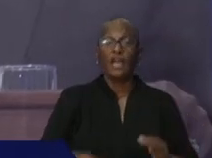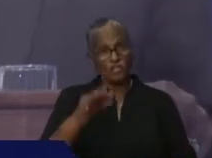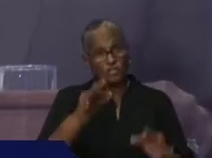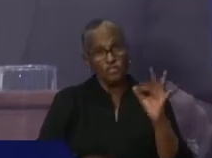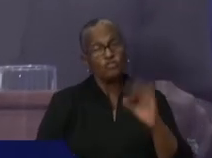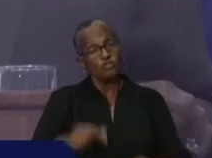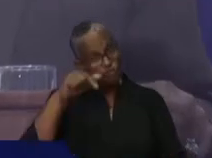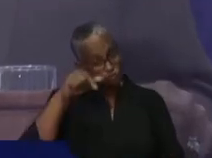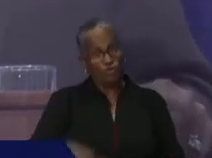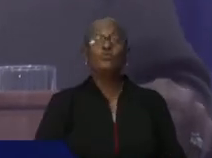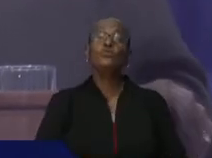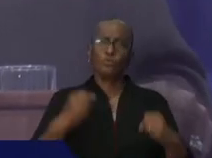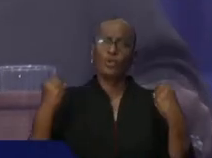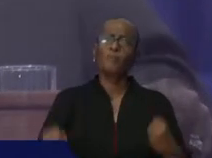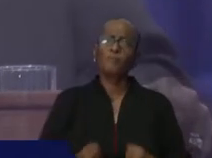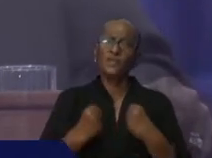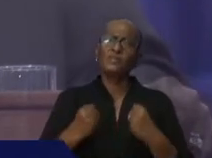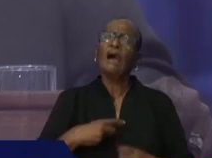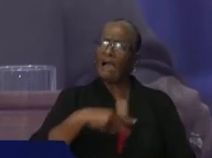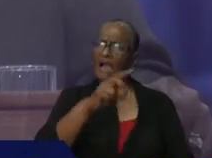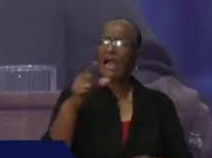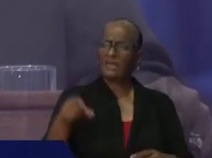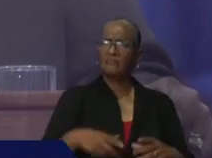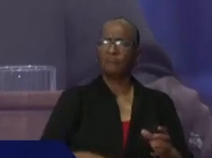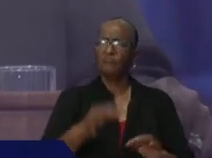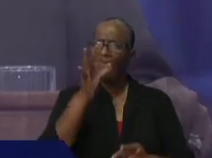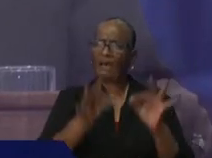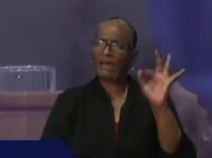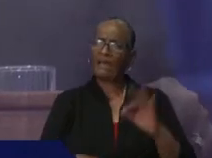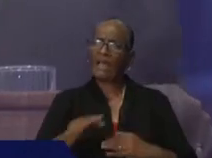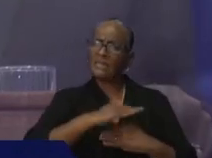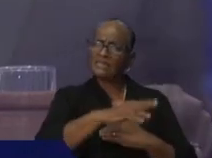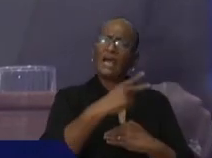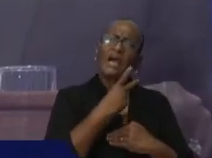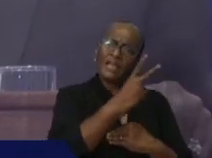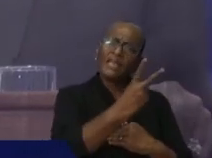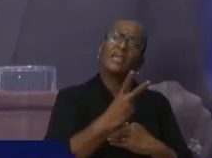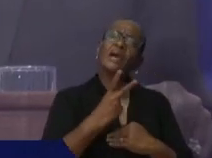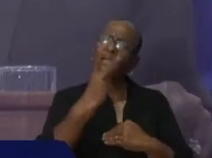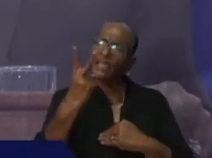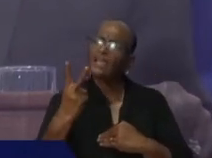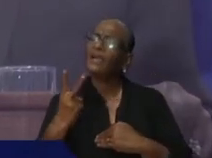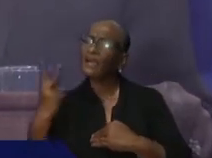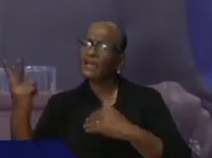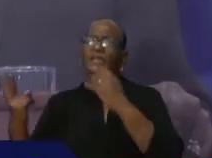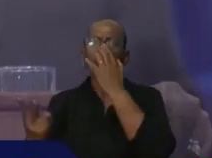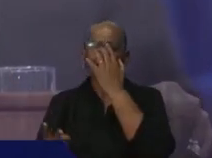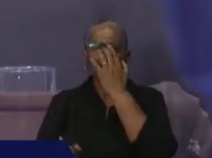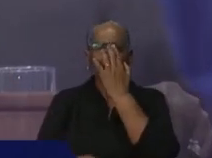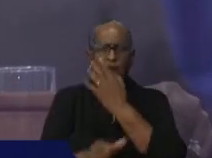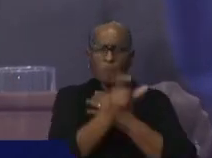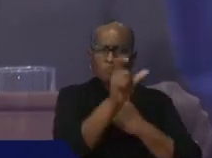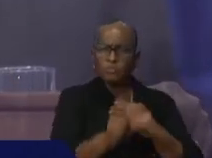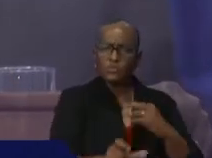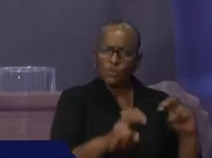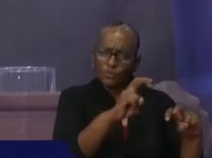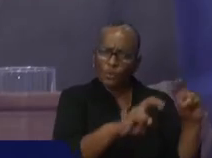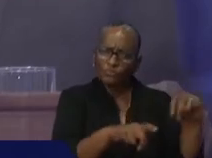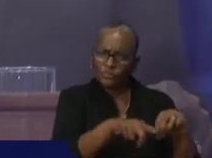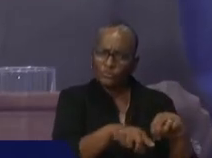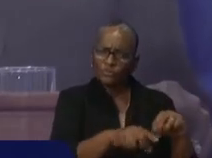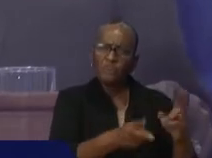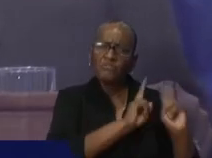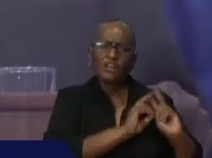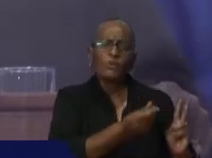Gaat u maar naar de rechtszalen. Dan volgt u al de zaken die onderzocht worden tegen personen die verantwoordelijk